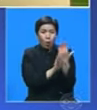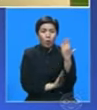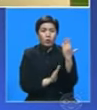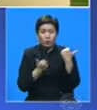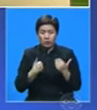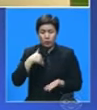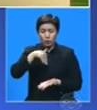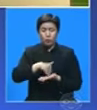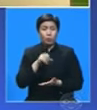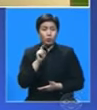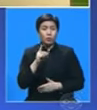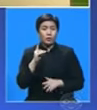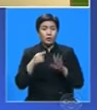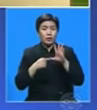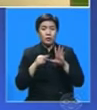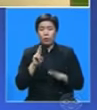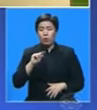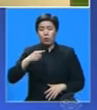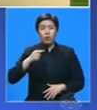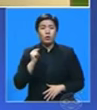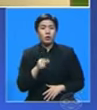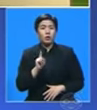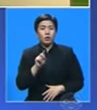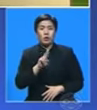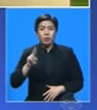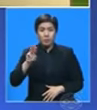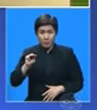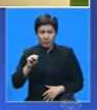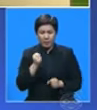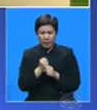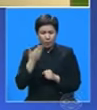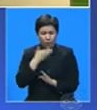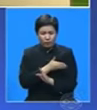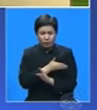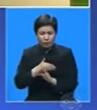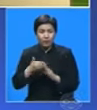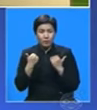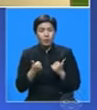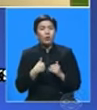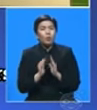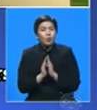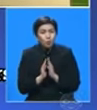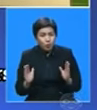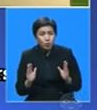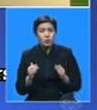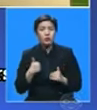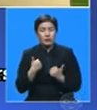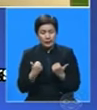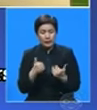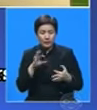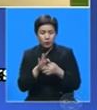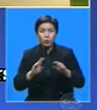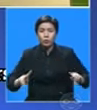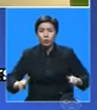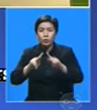ศูนย์ดำรงธรรมและกองกำลังรักษาความสงบเรียบร้อยซึ่งร่วมกันทำมาโดยตลอดนั้นขอขอบคุณนะครับและชื่นชมทั้งในส่วนของกระทรว